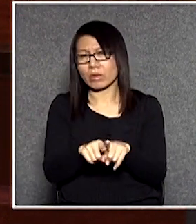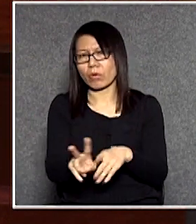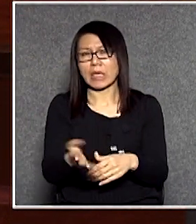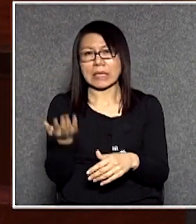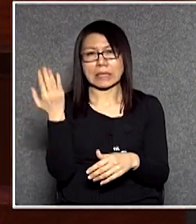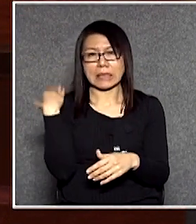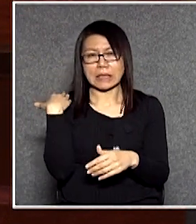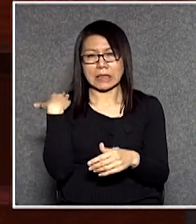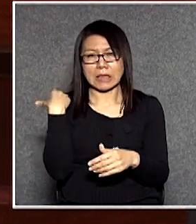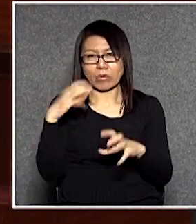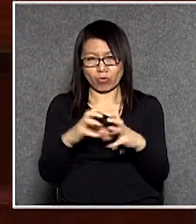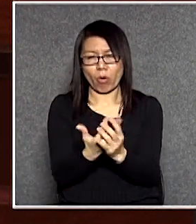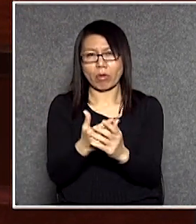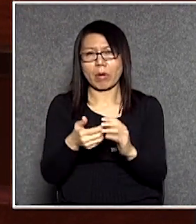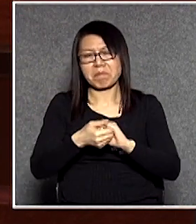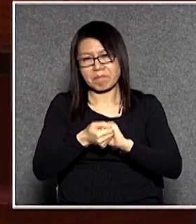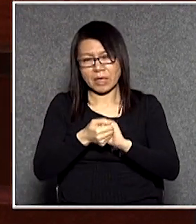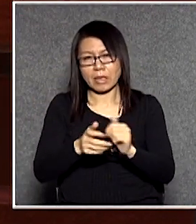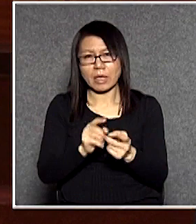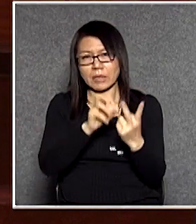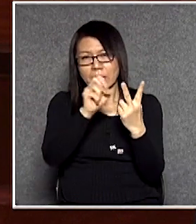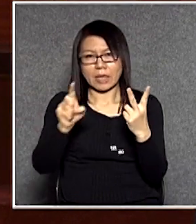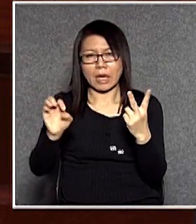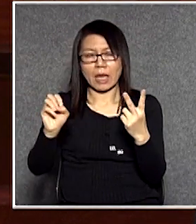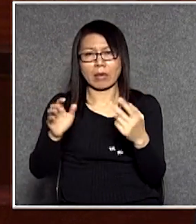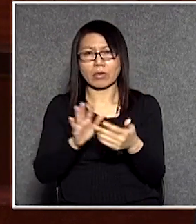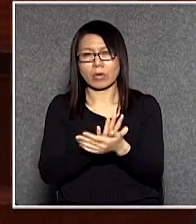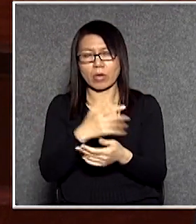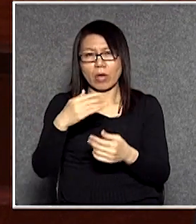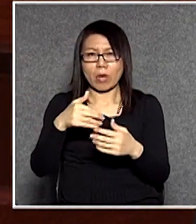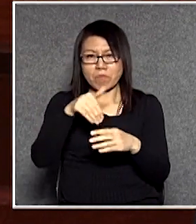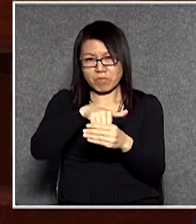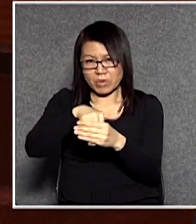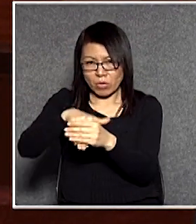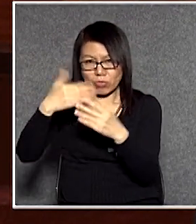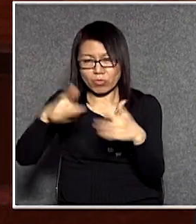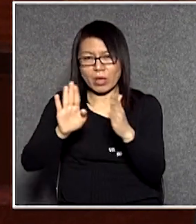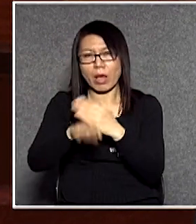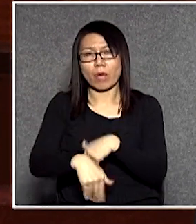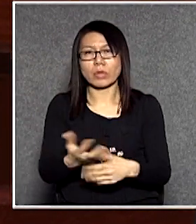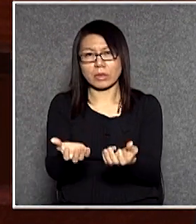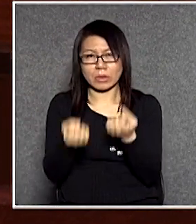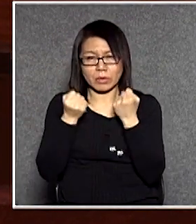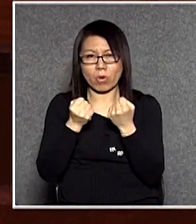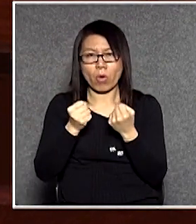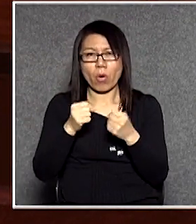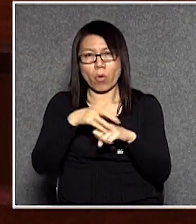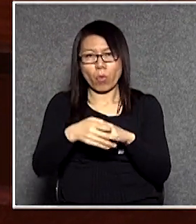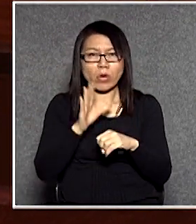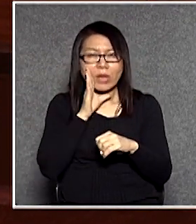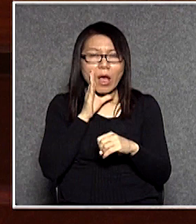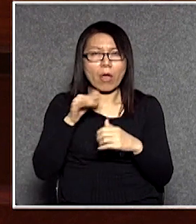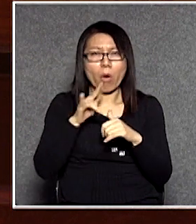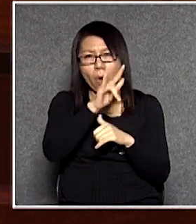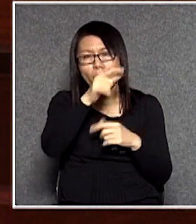友喺我做主席嘅時候，2010年。五區公投之後，竟然去接受呢個國泰航空公司的豪華款待，帶埋個